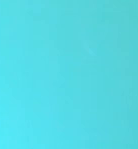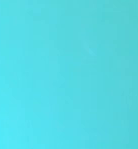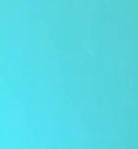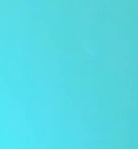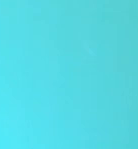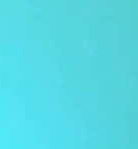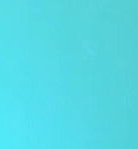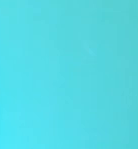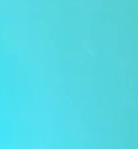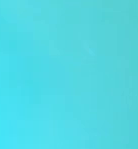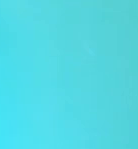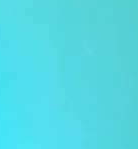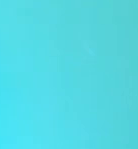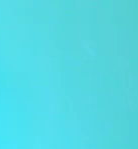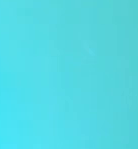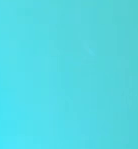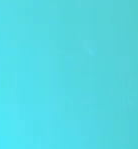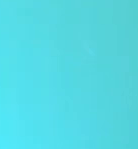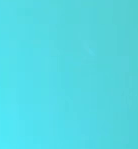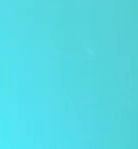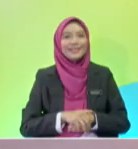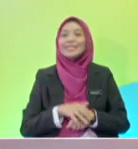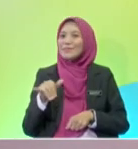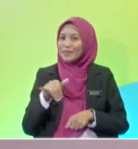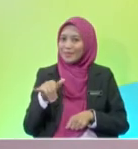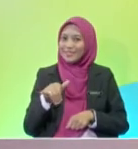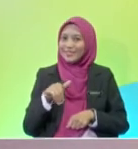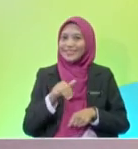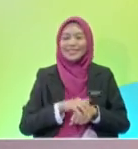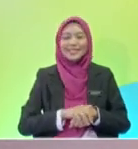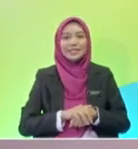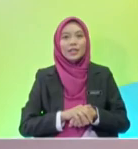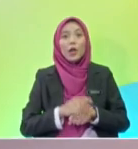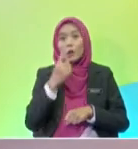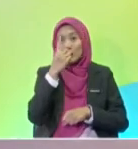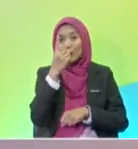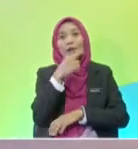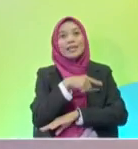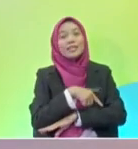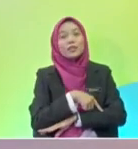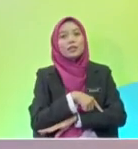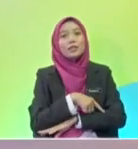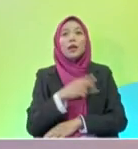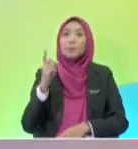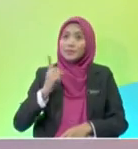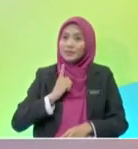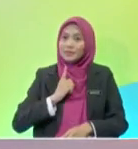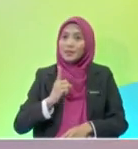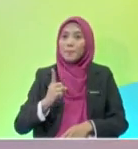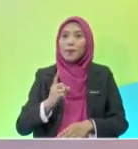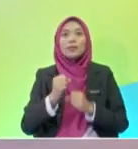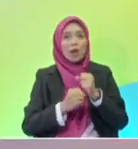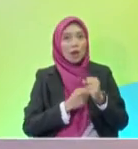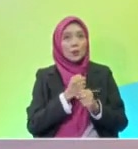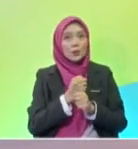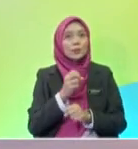sehat Terima kasih karena tahap satu pendidikan Islam tahun 2 dan